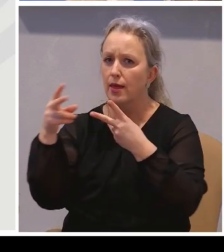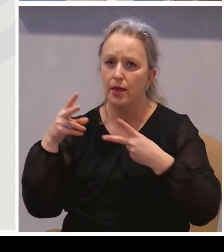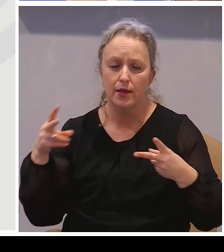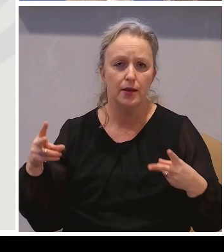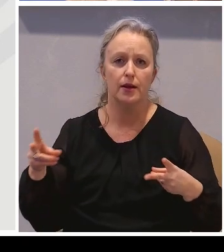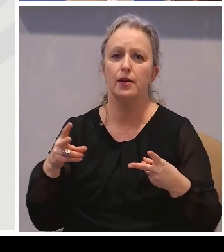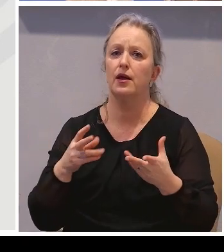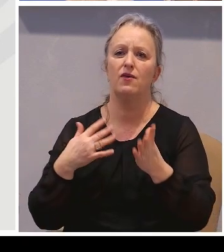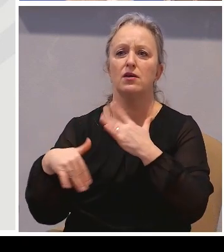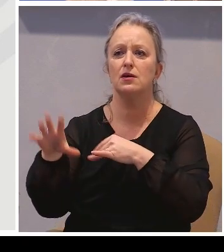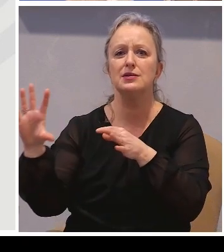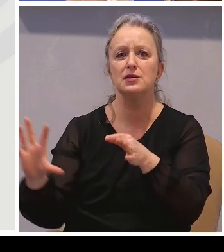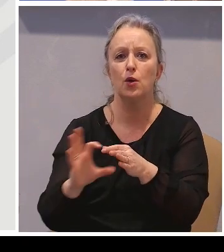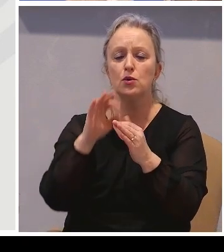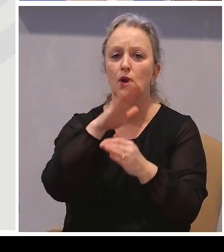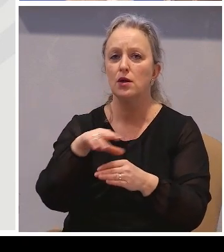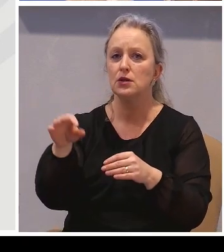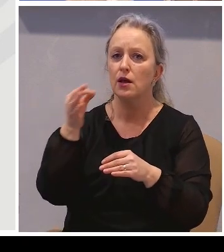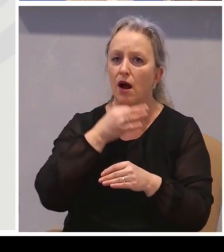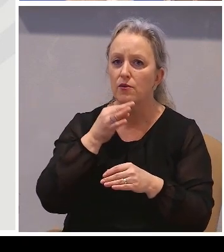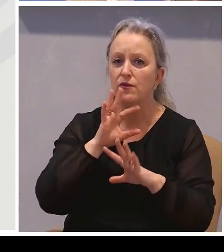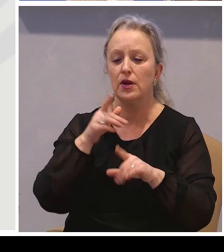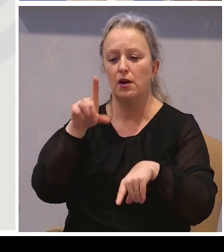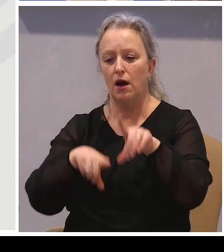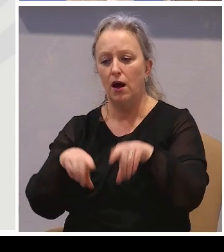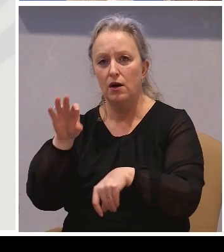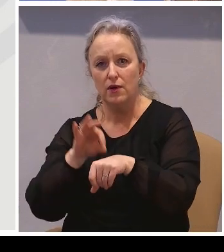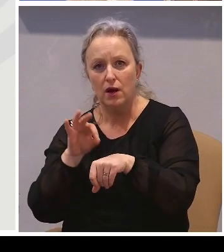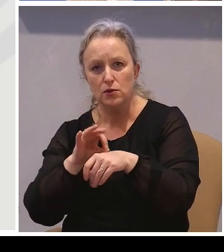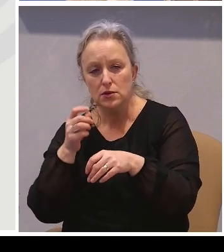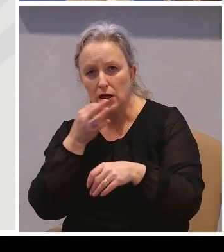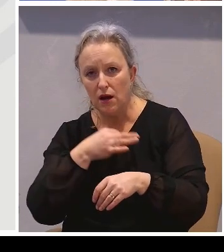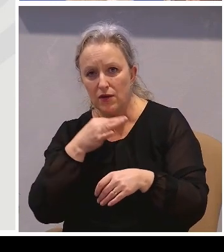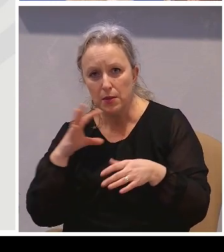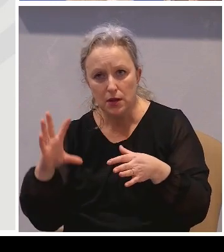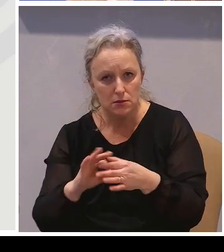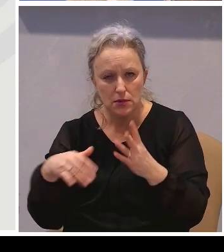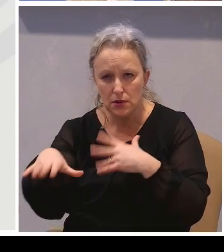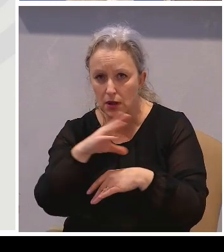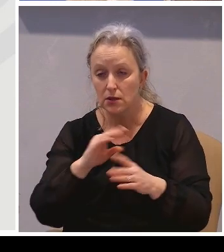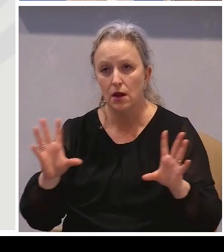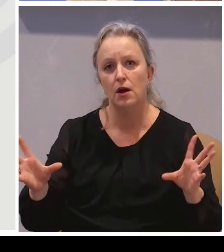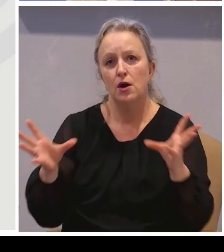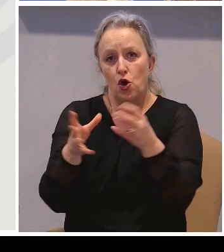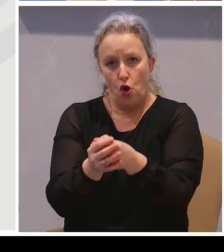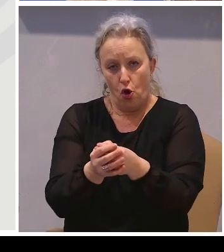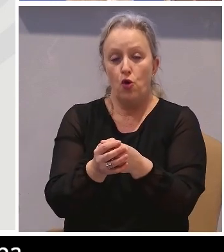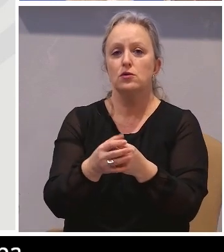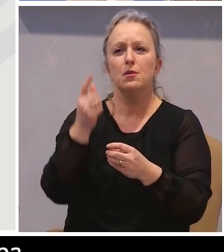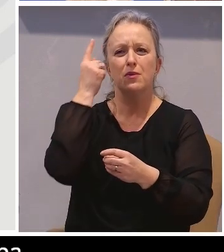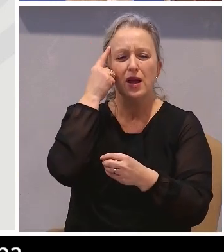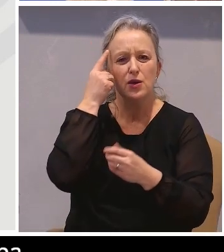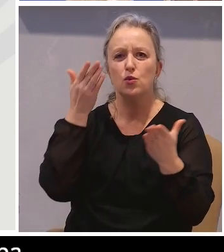Agency lasteravimite kui for 2019. harvikhaiguste ravimitega kokku, on tegelikult pannud seljad kokku ja mõelnud, et kus All